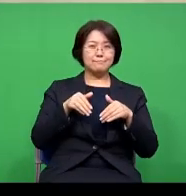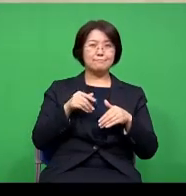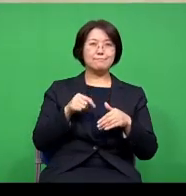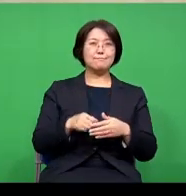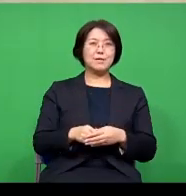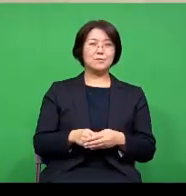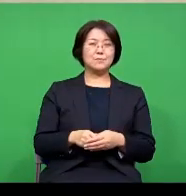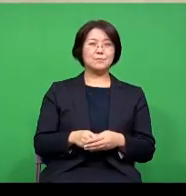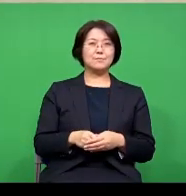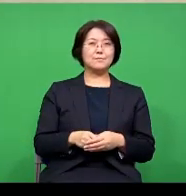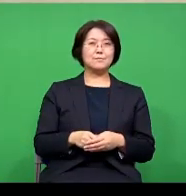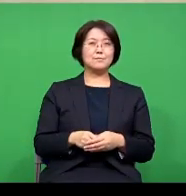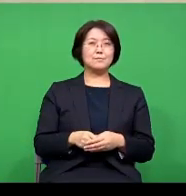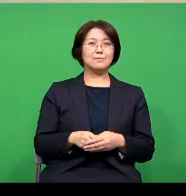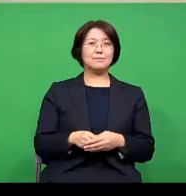思います。